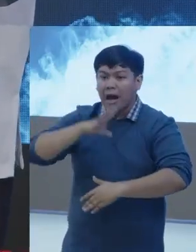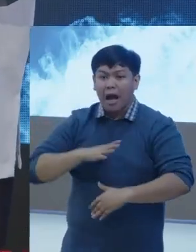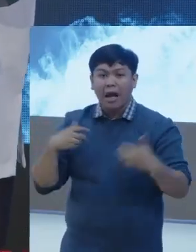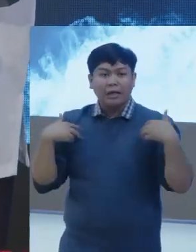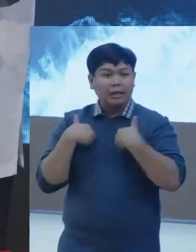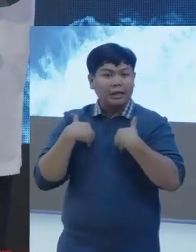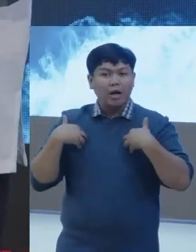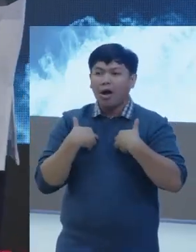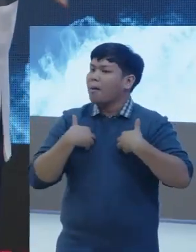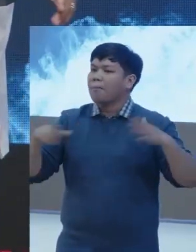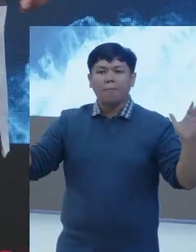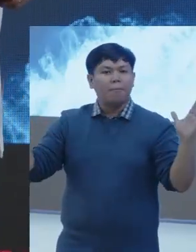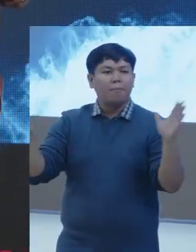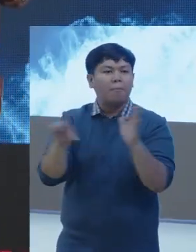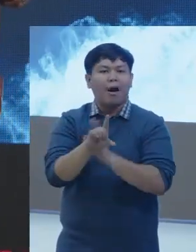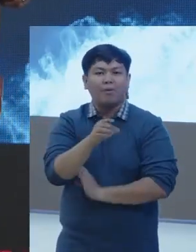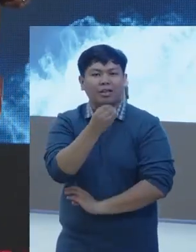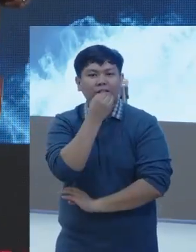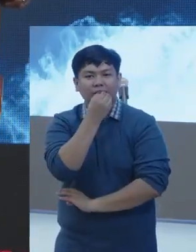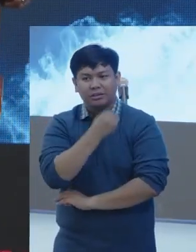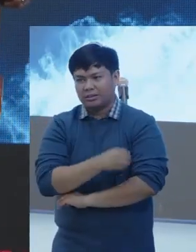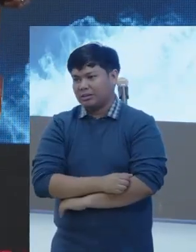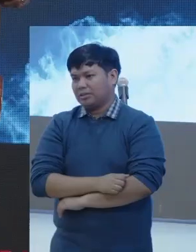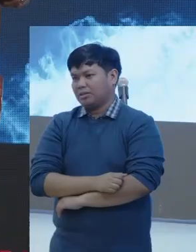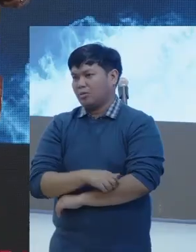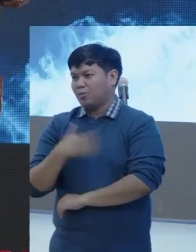herd or flock, pati mga hayop,